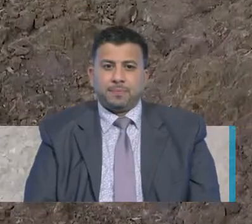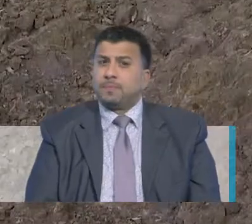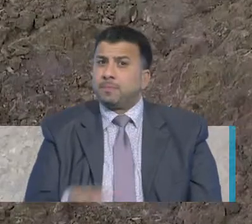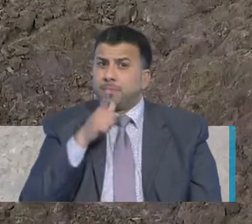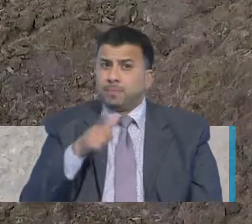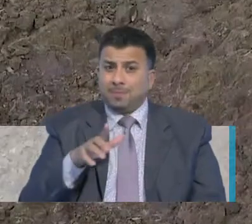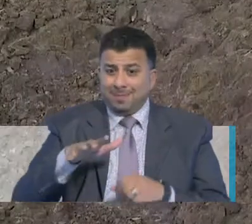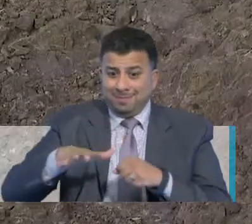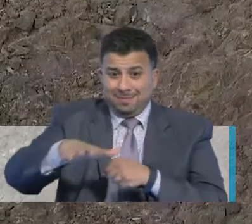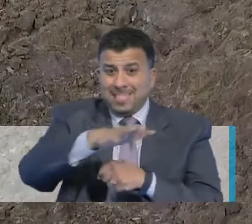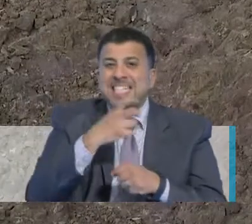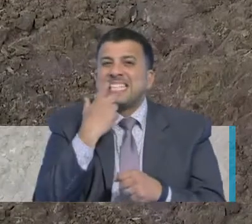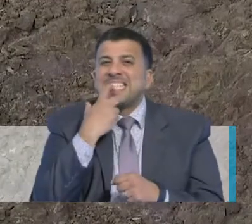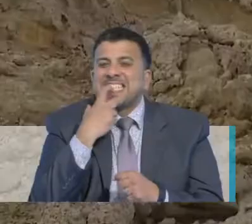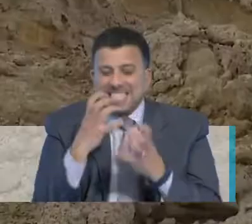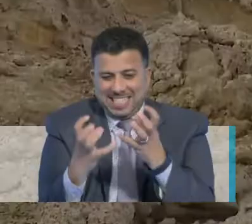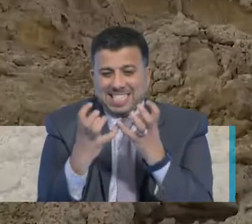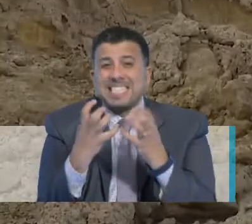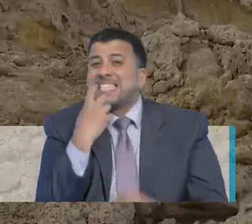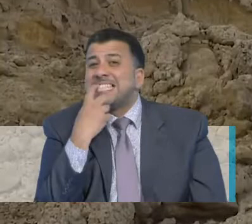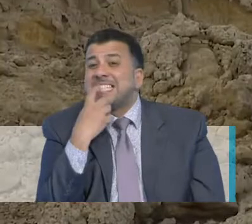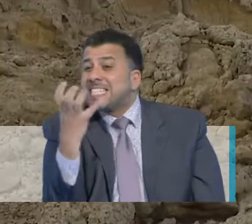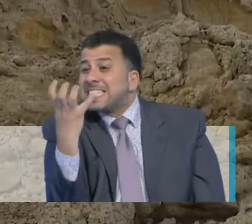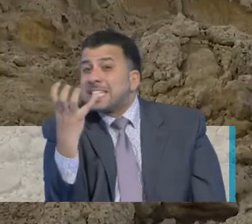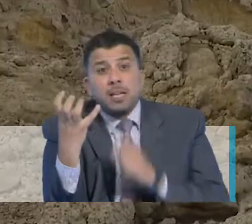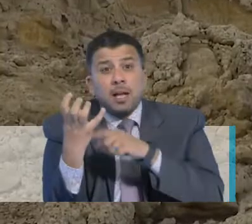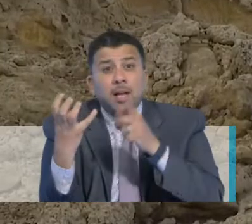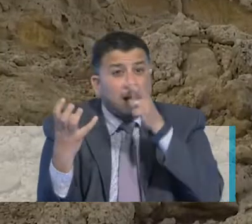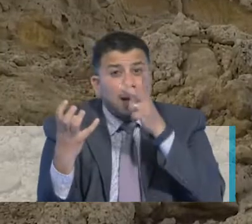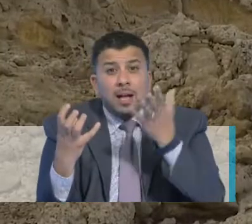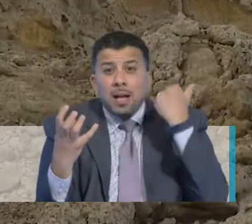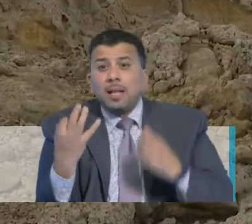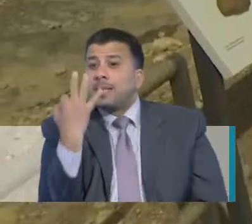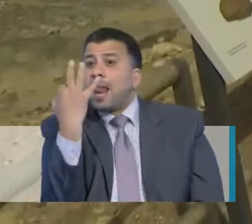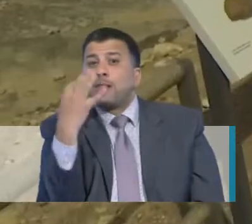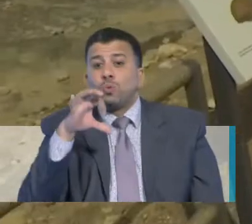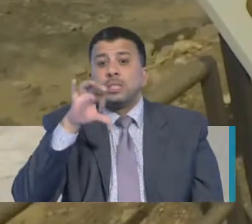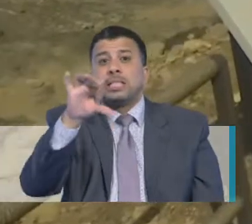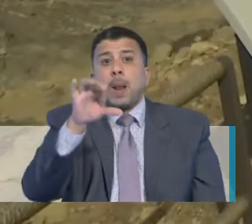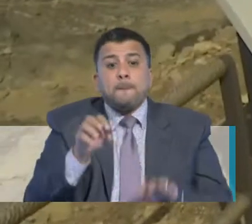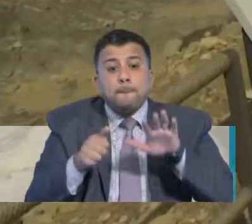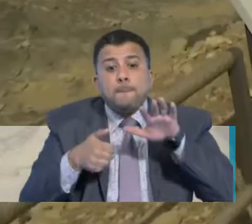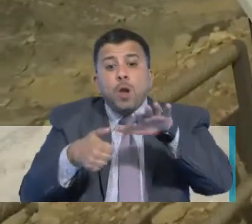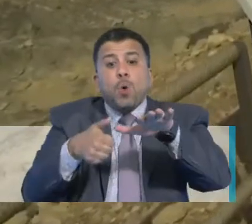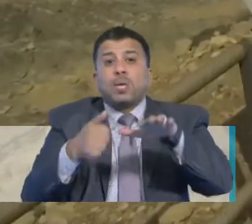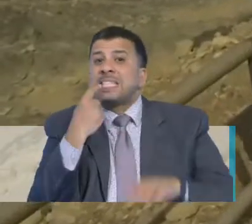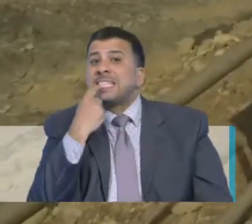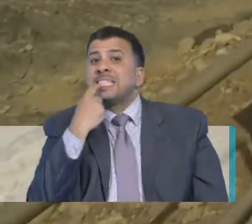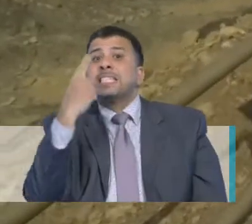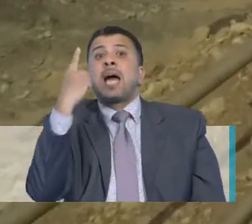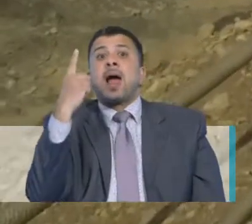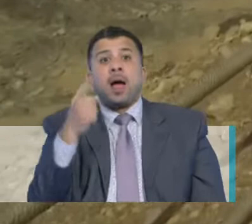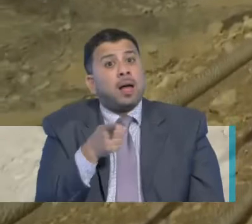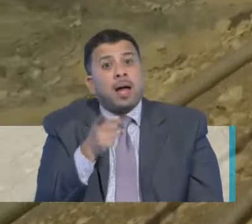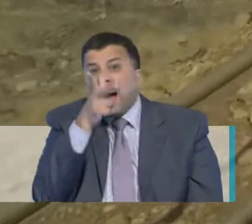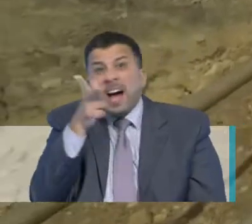وتضم المنطقة صخورا يتجاوز عمرها 93 مليون سنة نشأت في أعماق الكوكب، وكانت